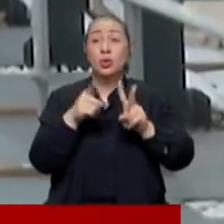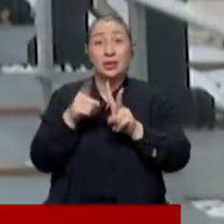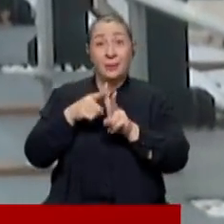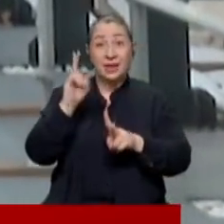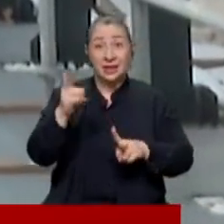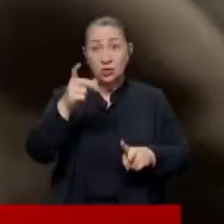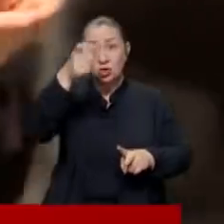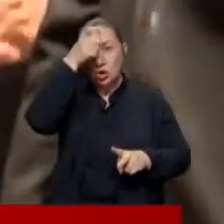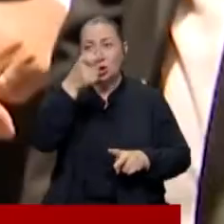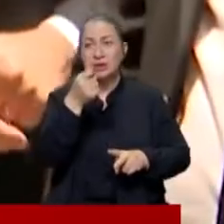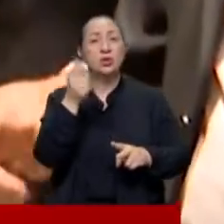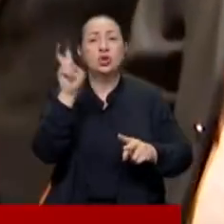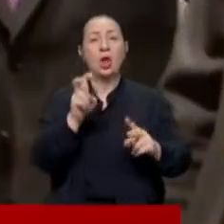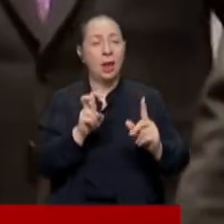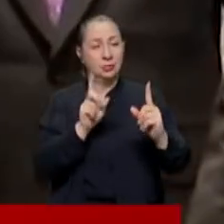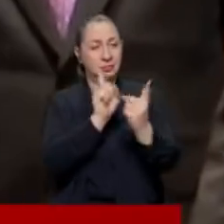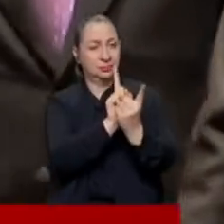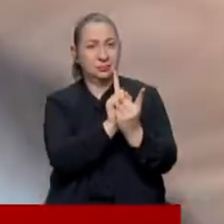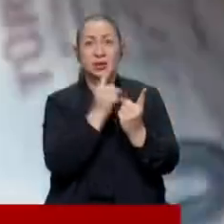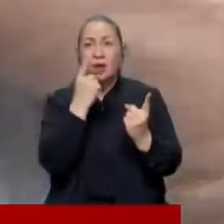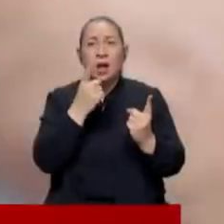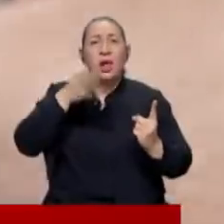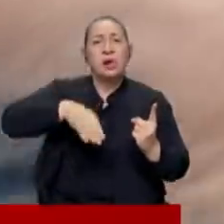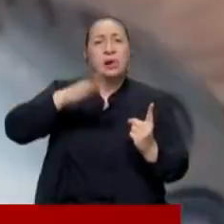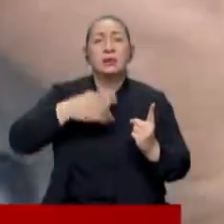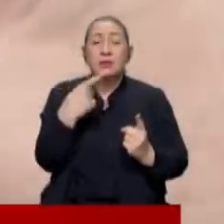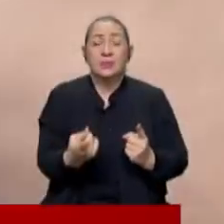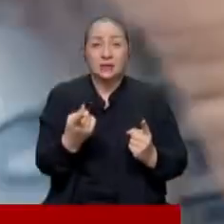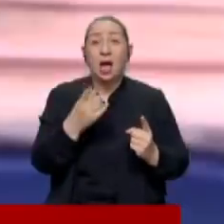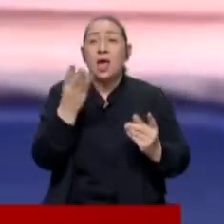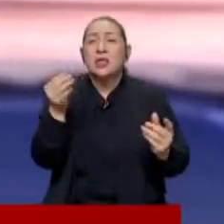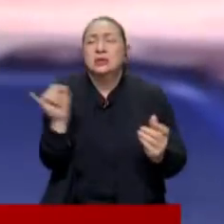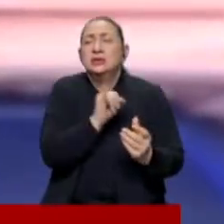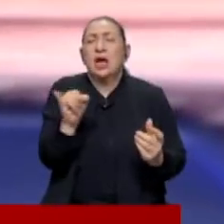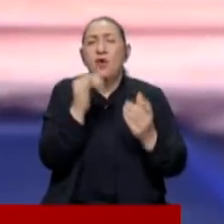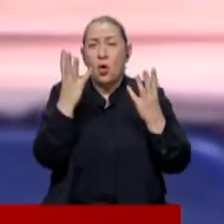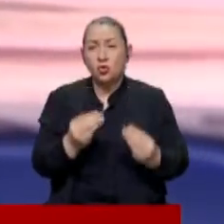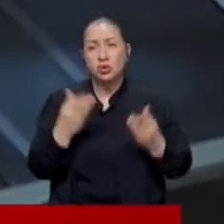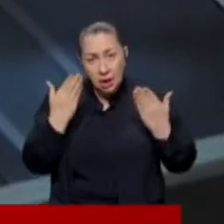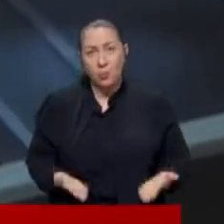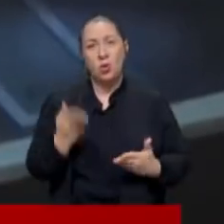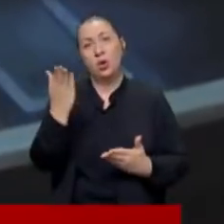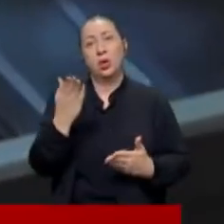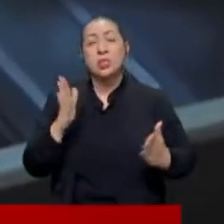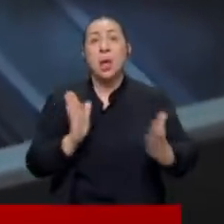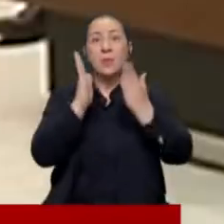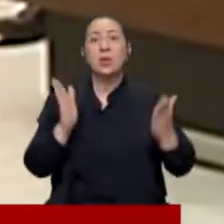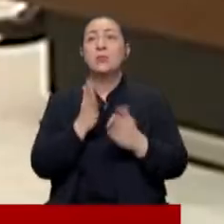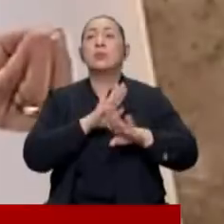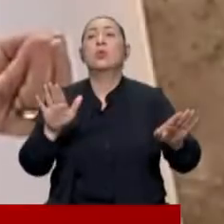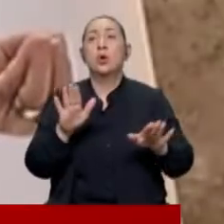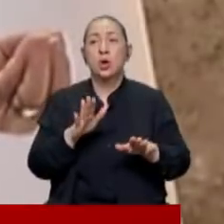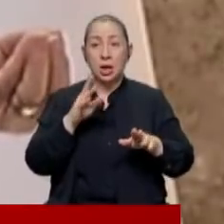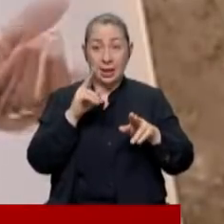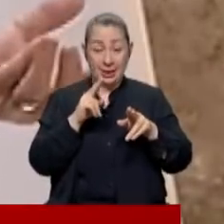Nebati'nin Türk lirasının dolar karşısındaki değeri için kurduğu cümleler, en zayıf durumda olduğunun kabulü. Tepkiler dinmiyor.